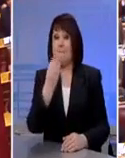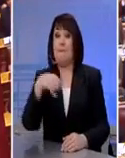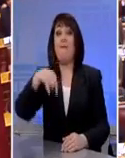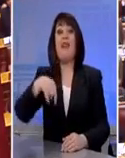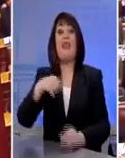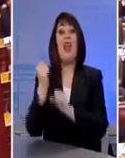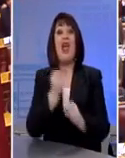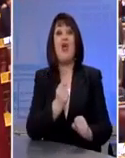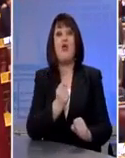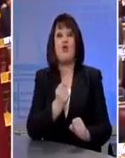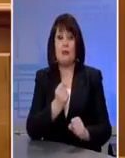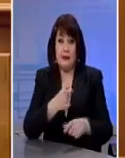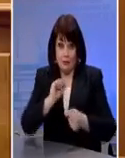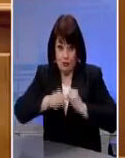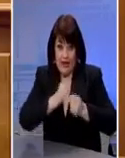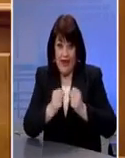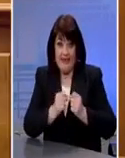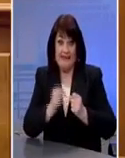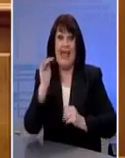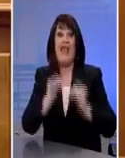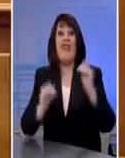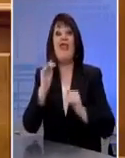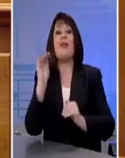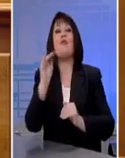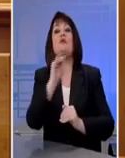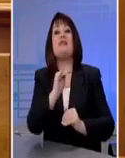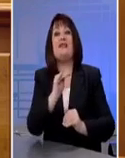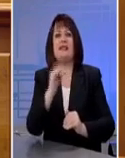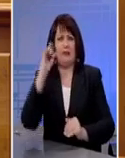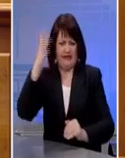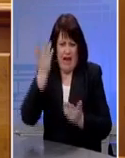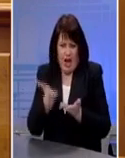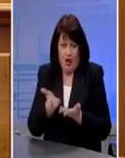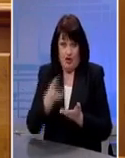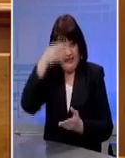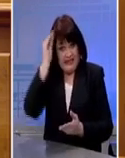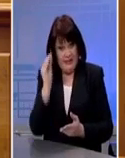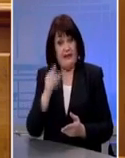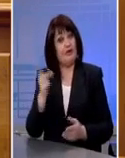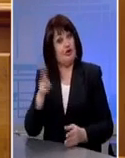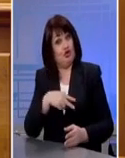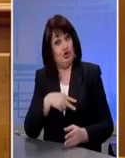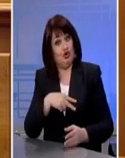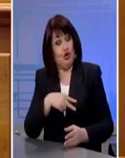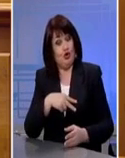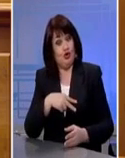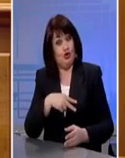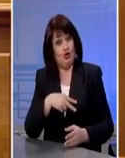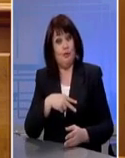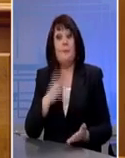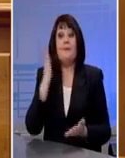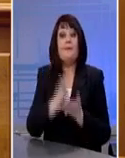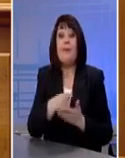τρελό. Γιατί όταν πήγε να το κάνει ο Τσίπρας ήταν λογικός? Σε θέματα στρατηγικής